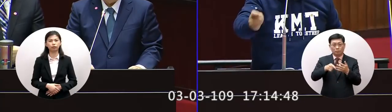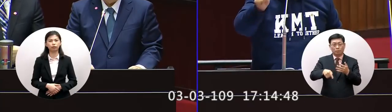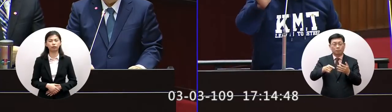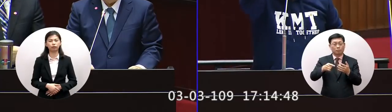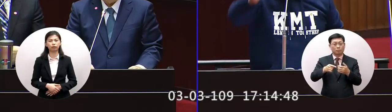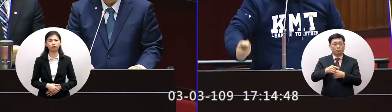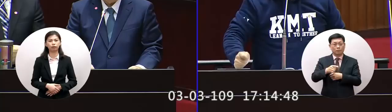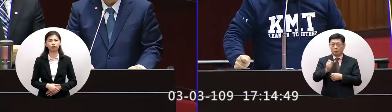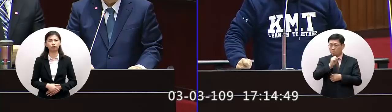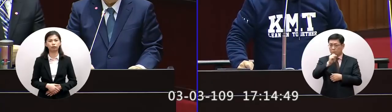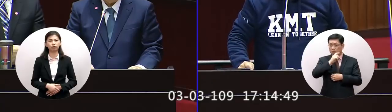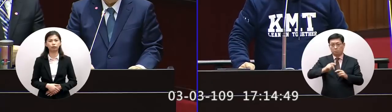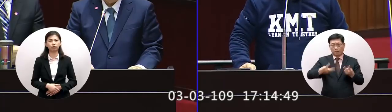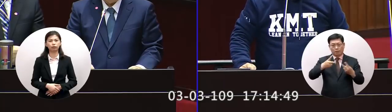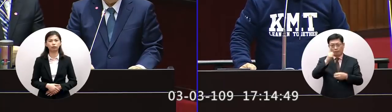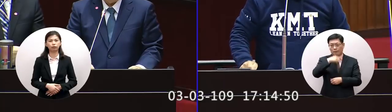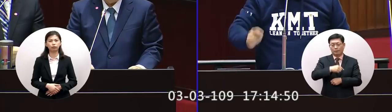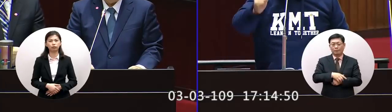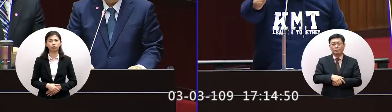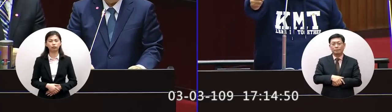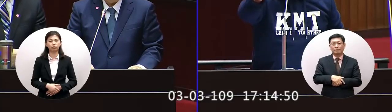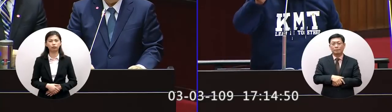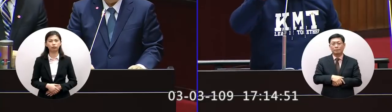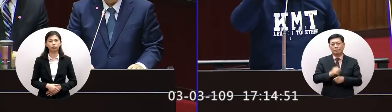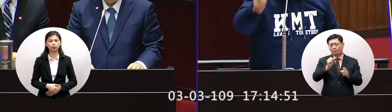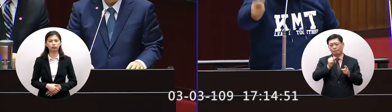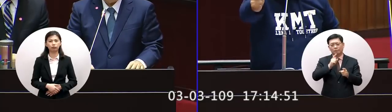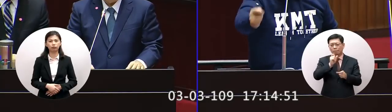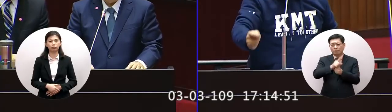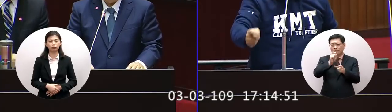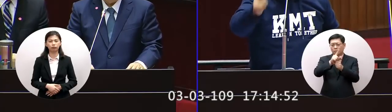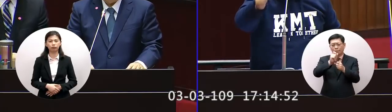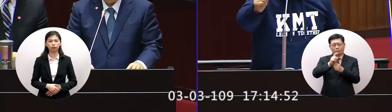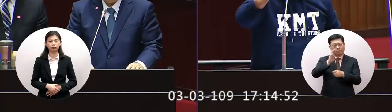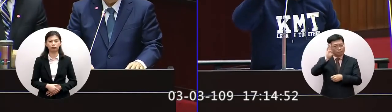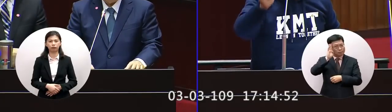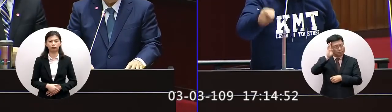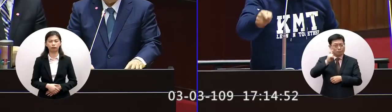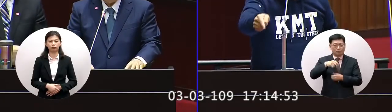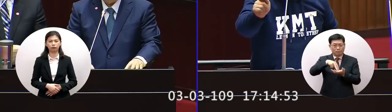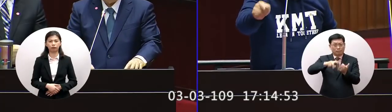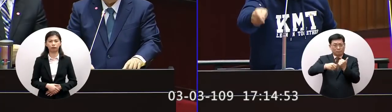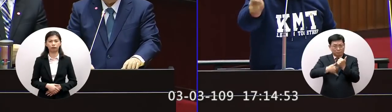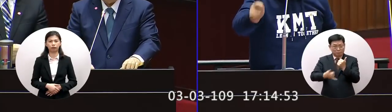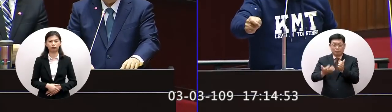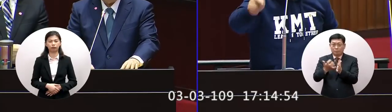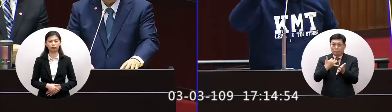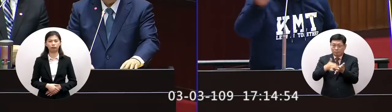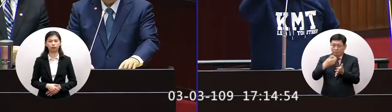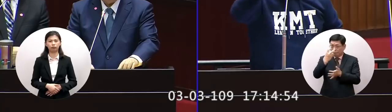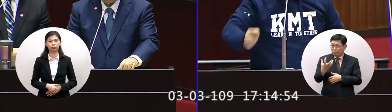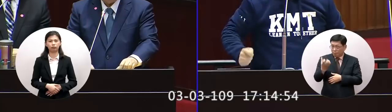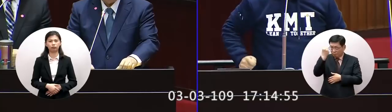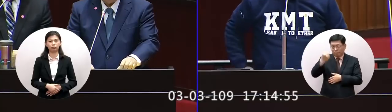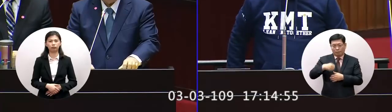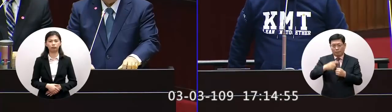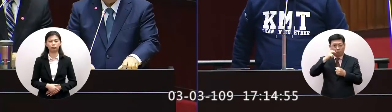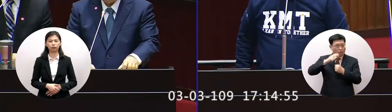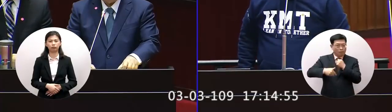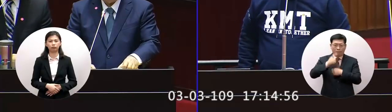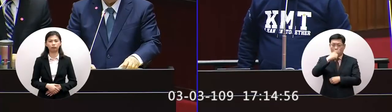的原则，你不能打破掉。你不要这样子胡乱搞，把立法院预算审查权也把它践踏